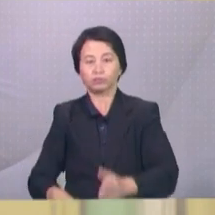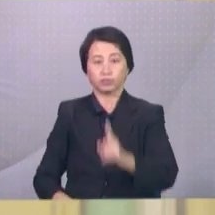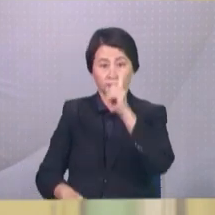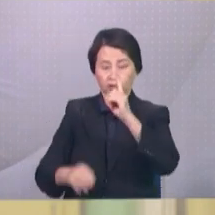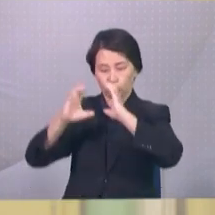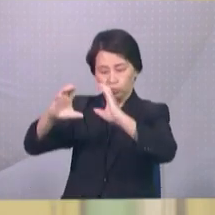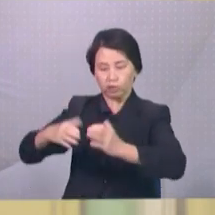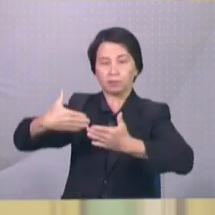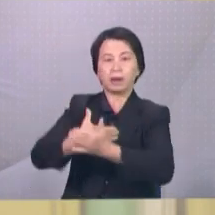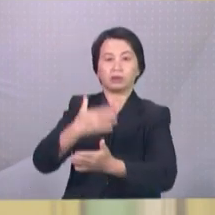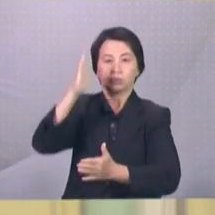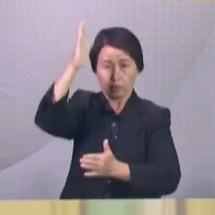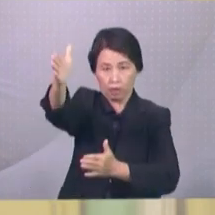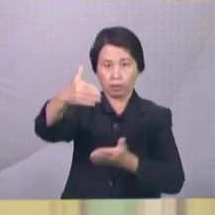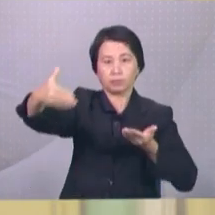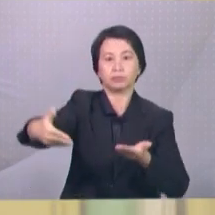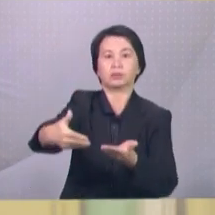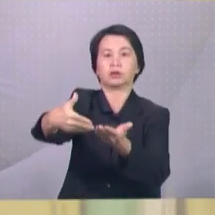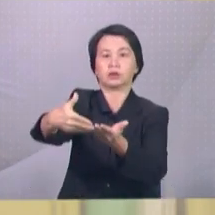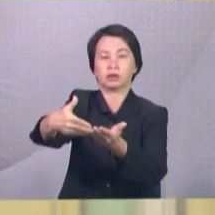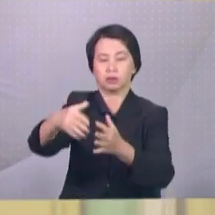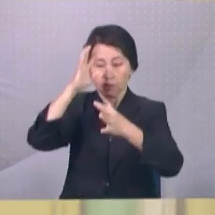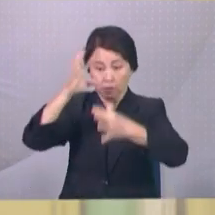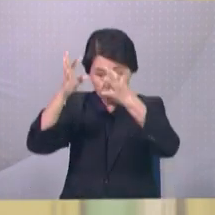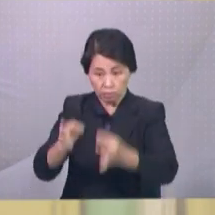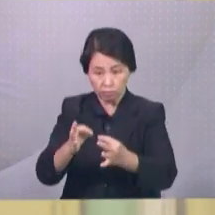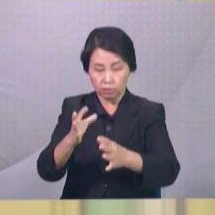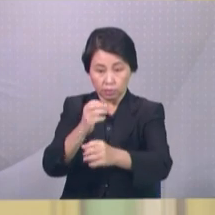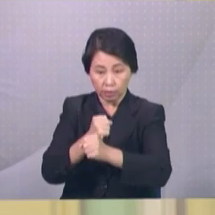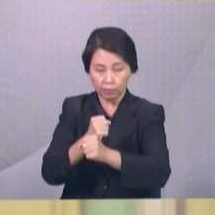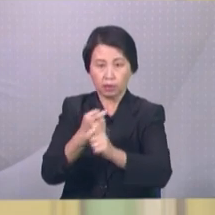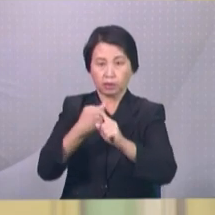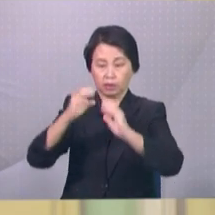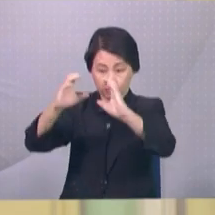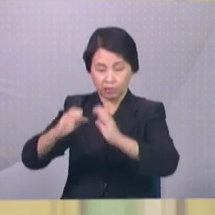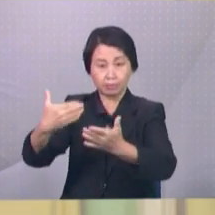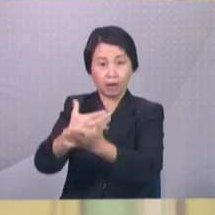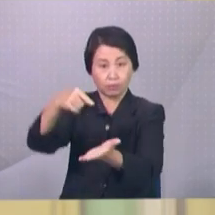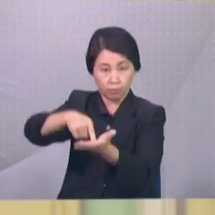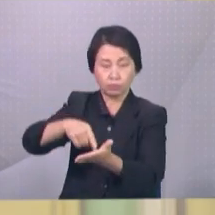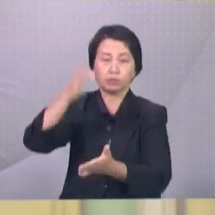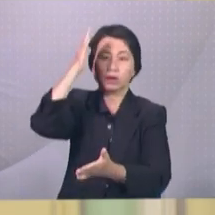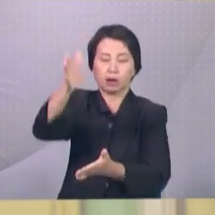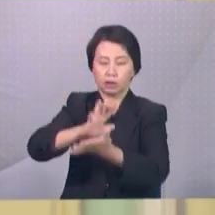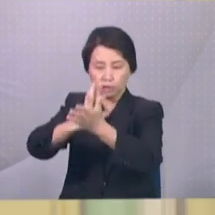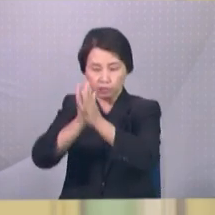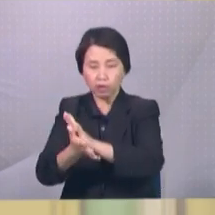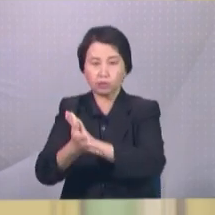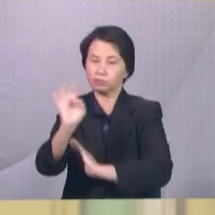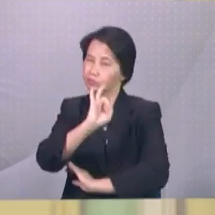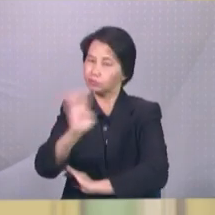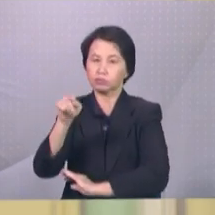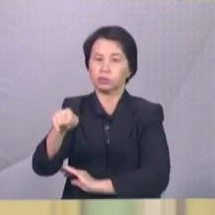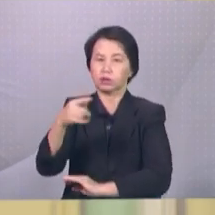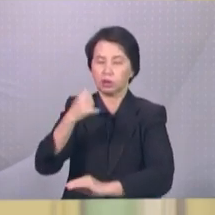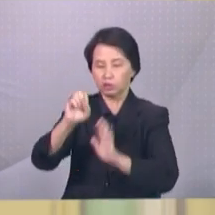kaedah baharu akan diperkenalkan. Keputusan yang diperoleh dari kaedah ini akan dijadikan satu